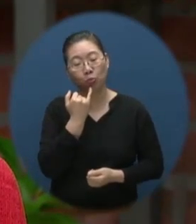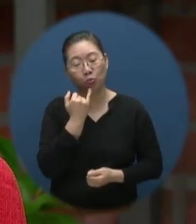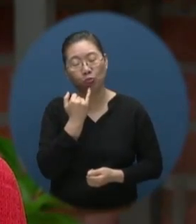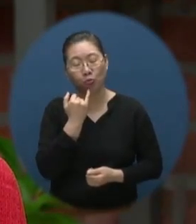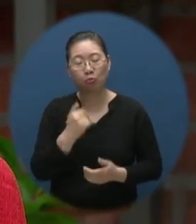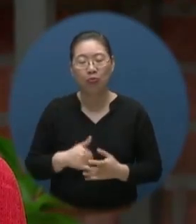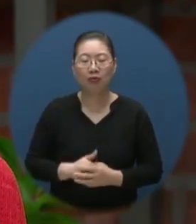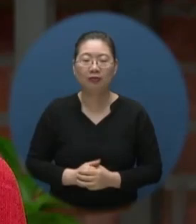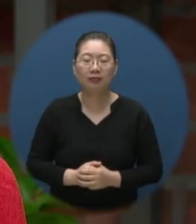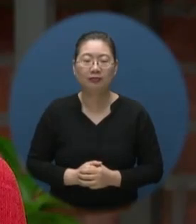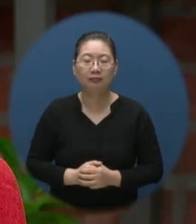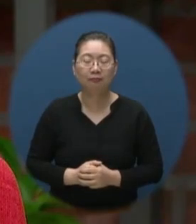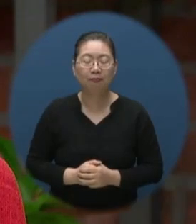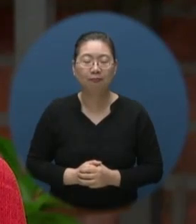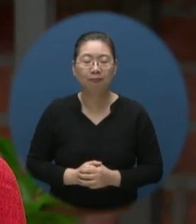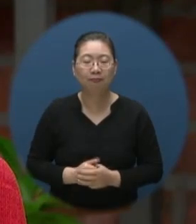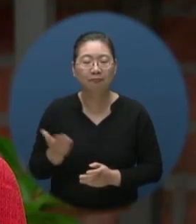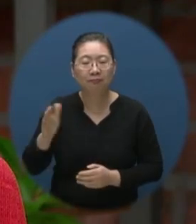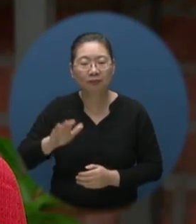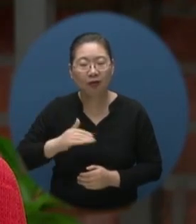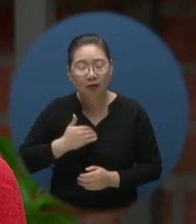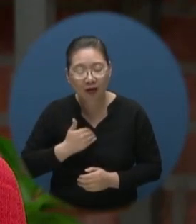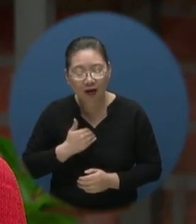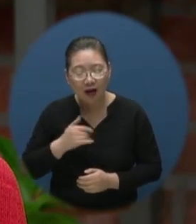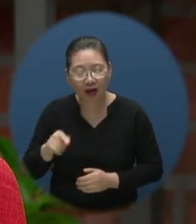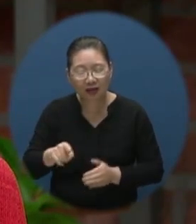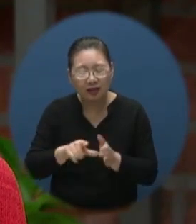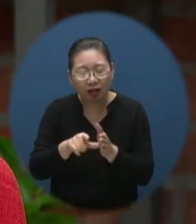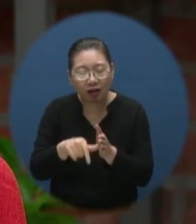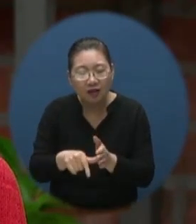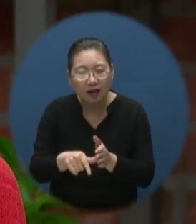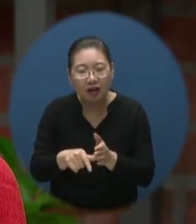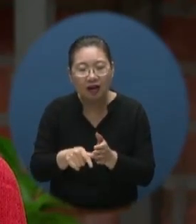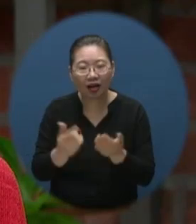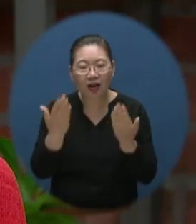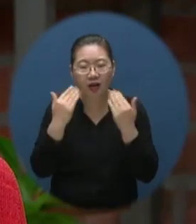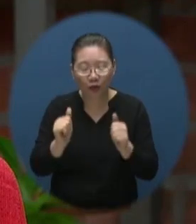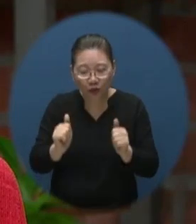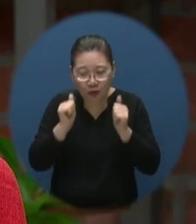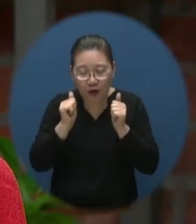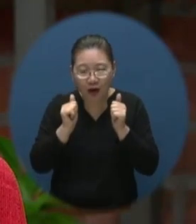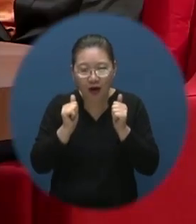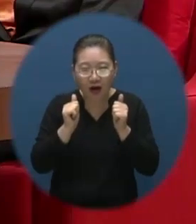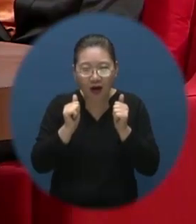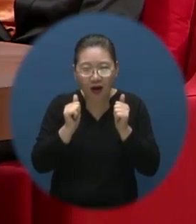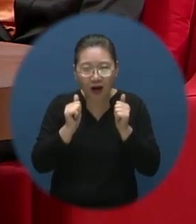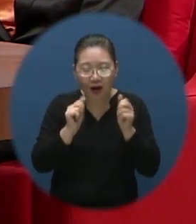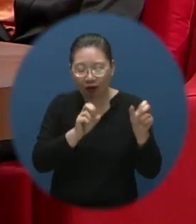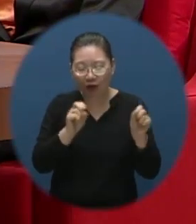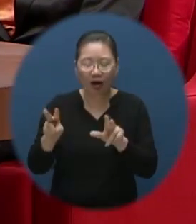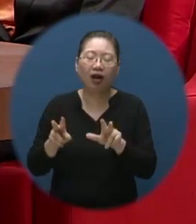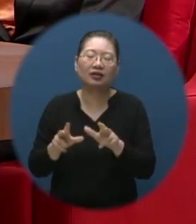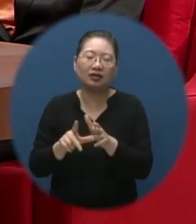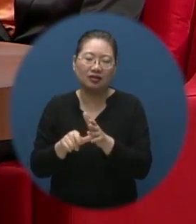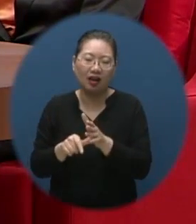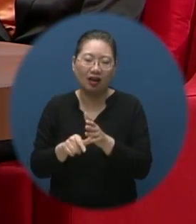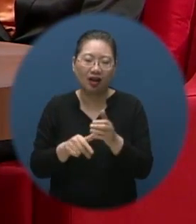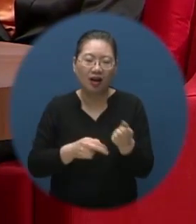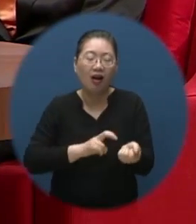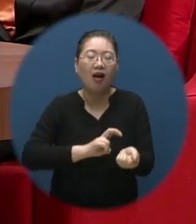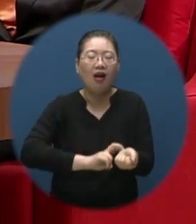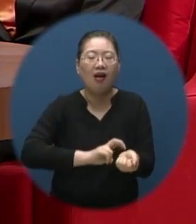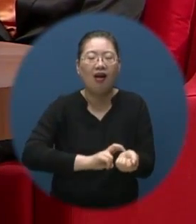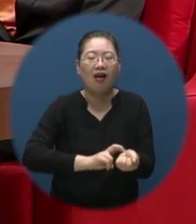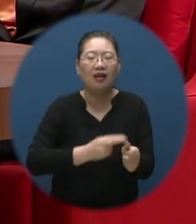괜찮긴 하겠는데, 근데 네, 네. 제가 그 당시에 학교 막 졸업하고 났습니다. 그리고 한의사시고.